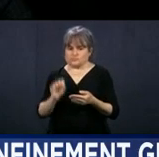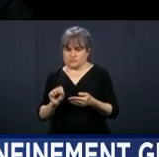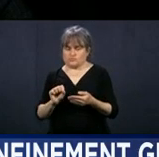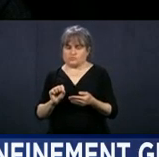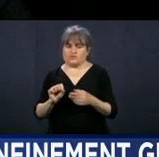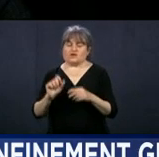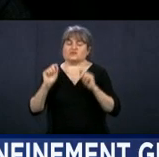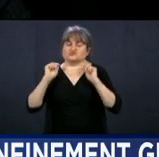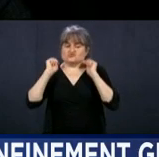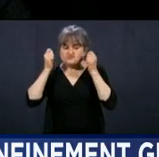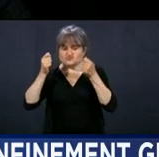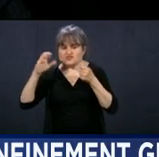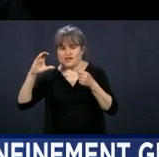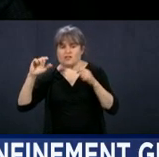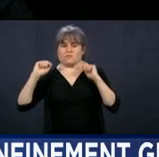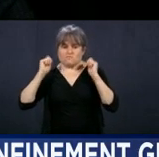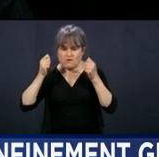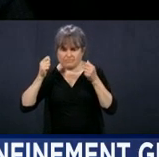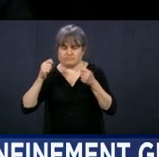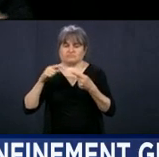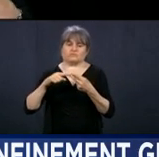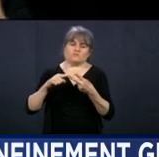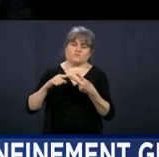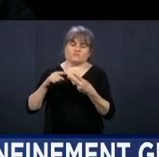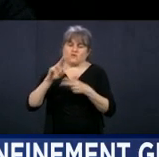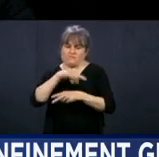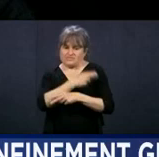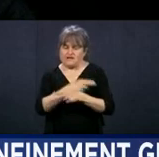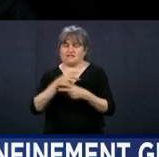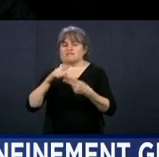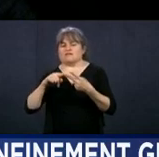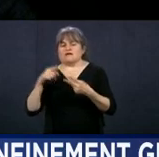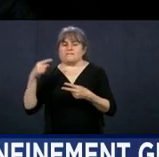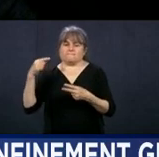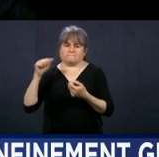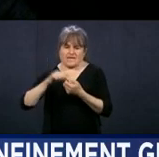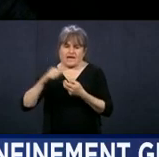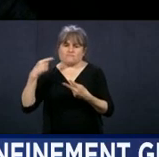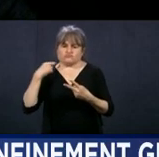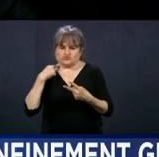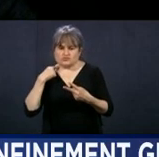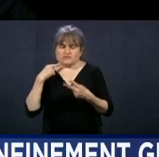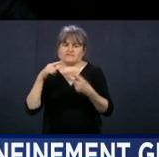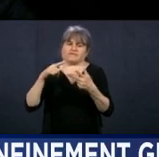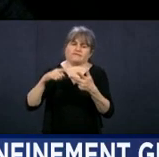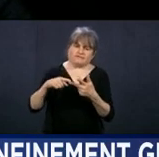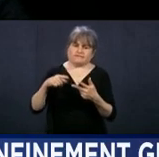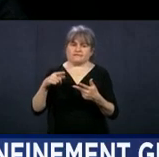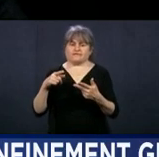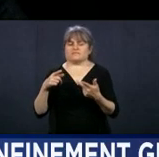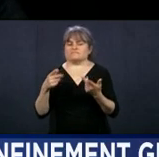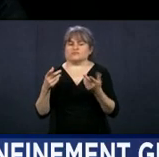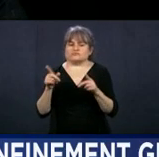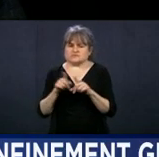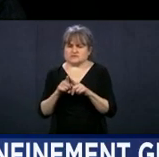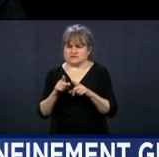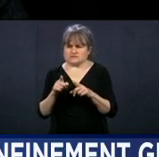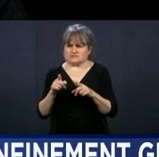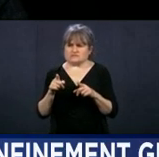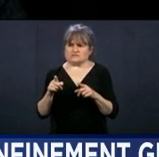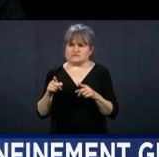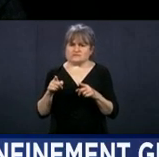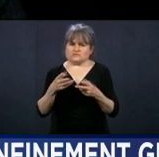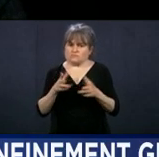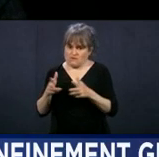Gardeur. Donc, c'est pas un phénomène nouveau. Mais effectivement, on a ajouté Trois-Rivières dernièrement. On a transféré des patients là-bas